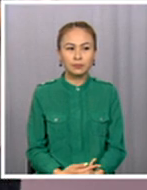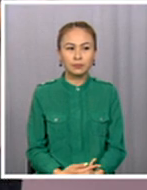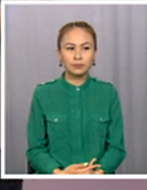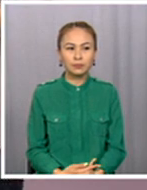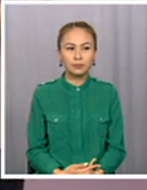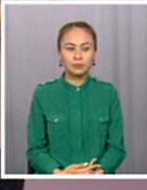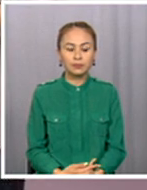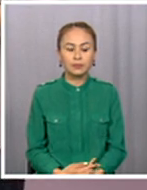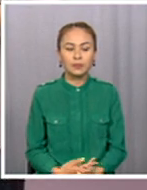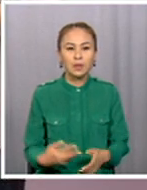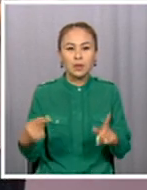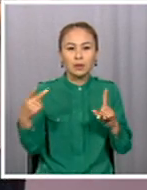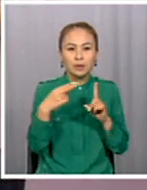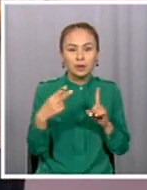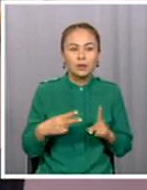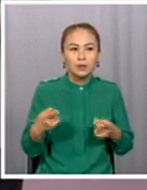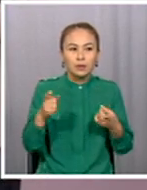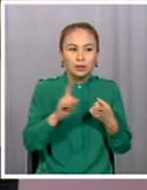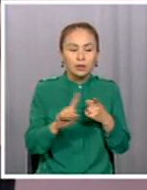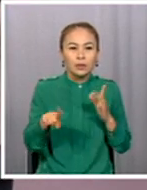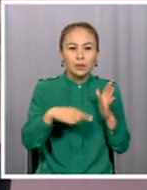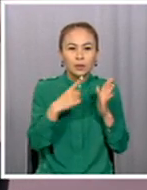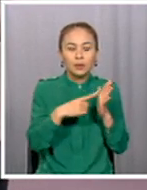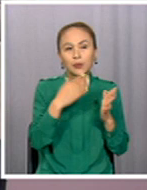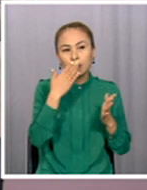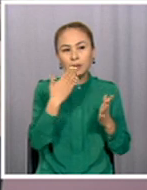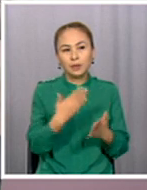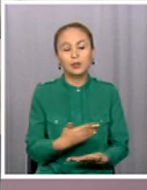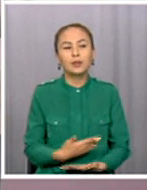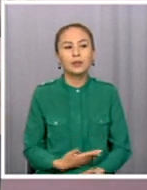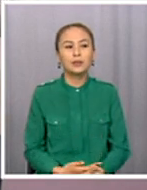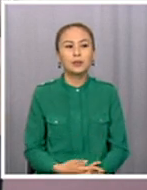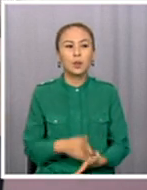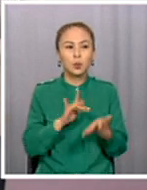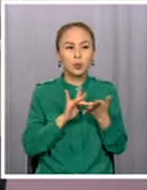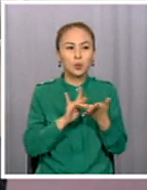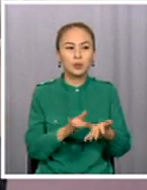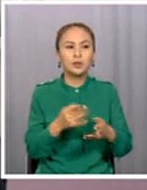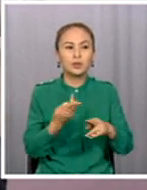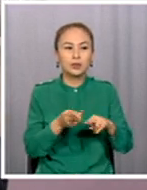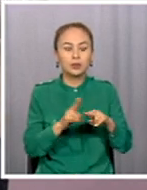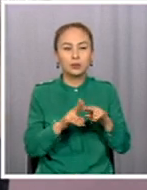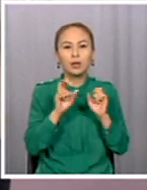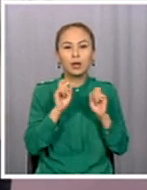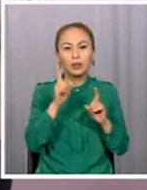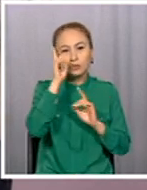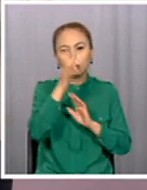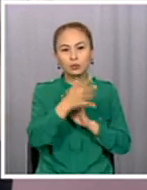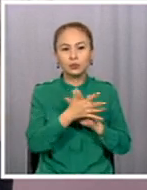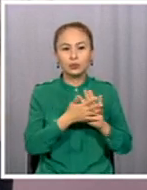Мәтін бойынша сұрақтарға жауап беріңдер. Туризм дегенді қалай түсінесіңдер?